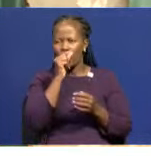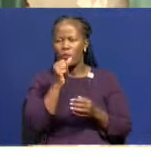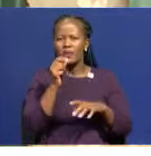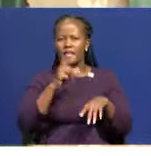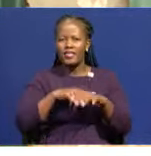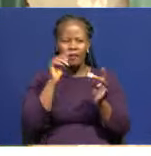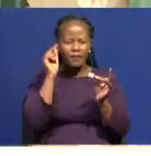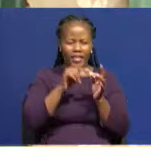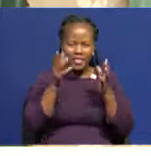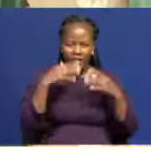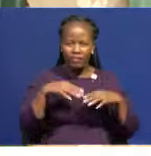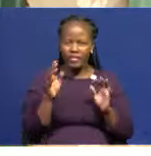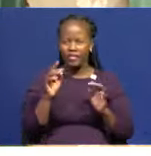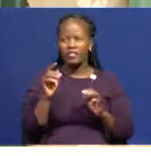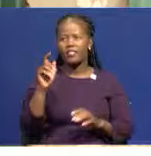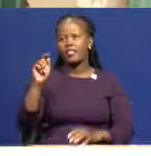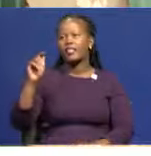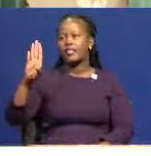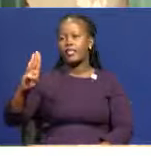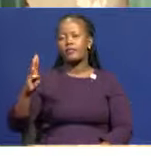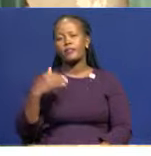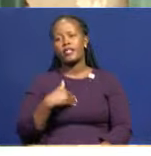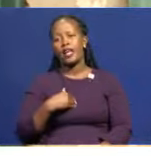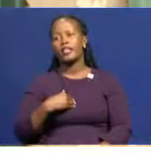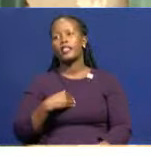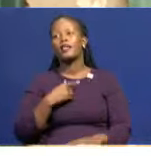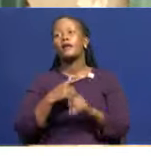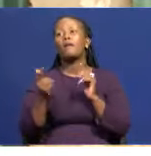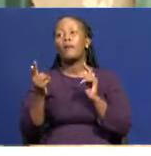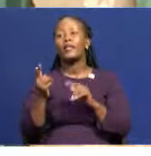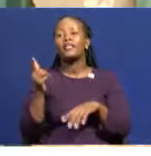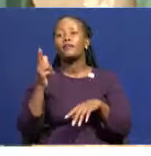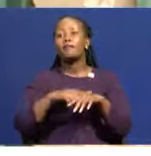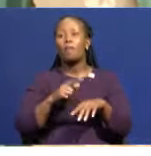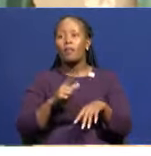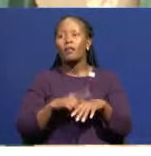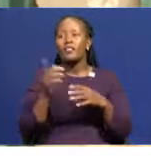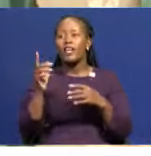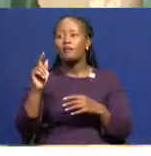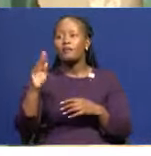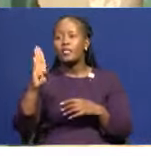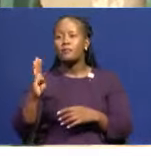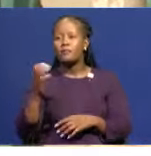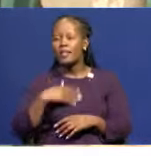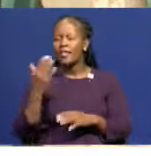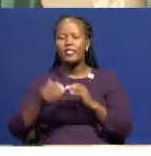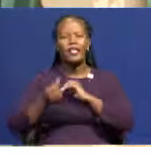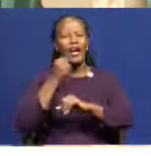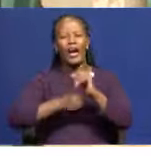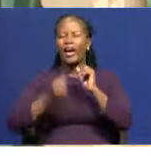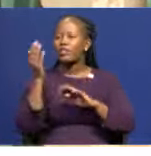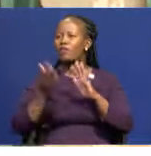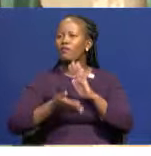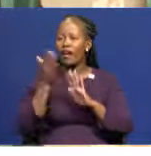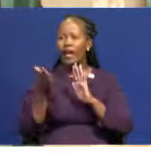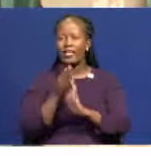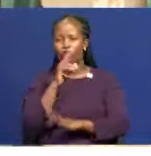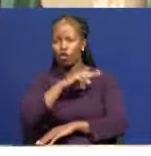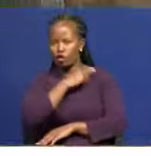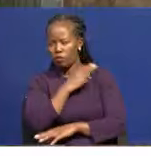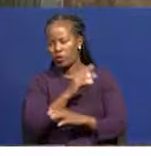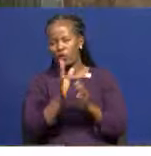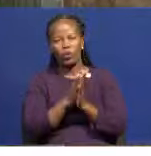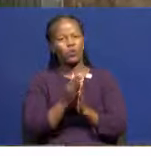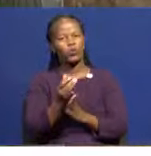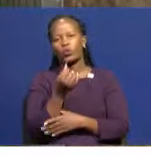TB. But immediately alijulikana ako na TB, alipelekwa hospitali na tukapata